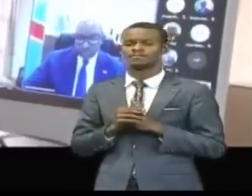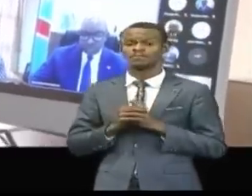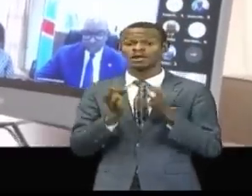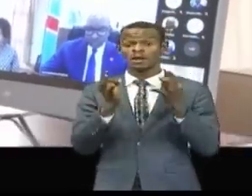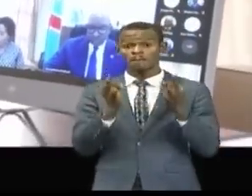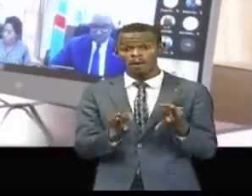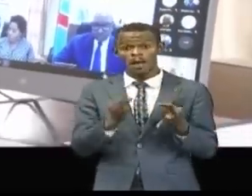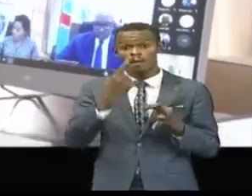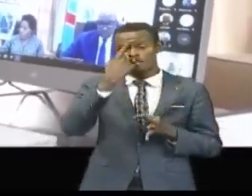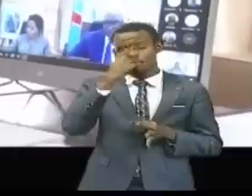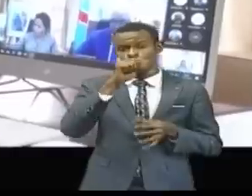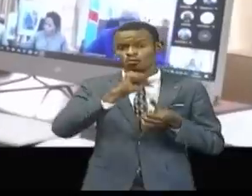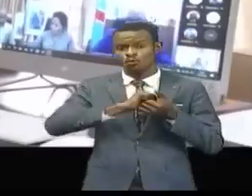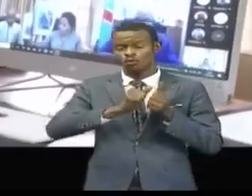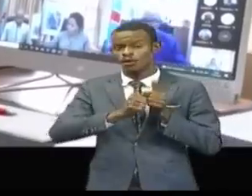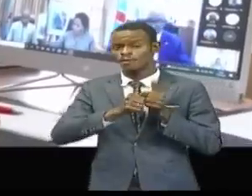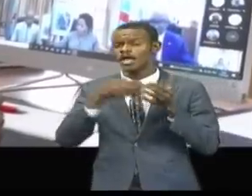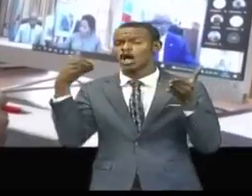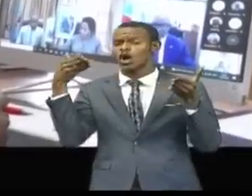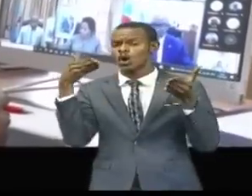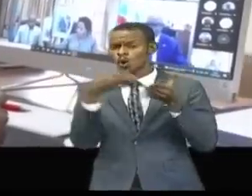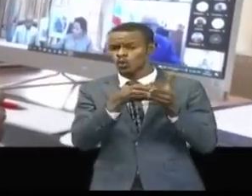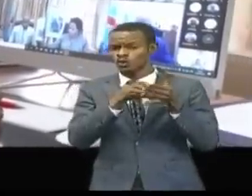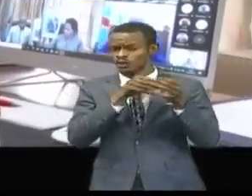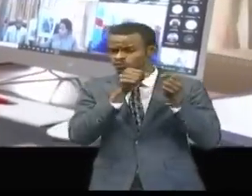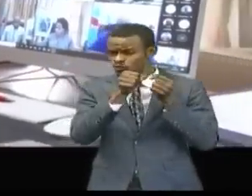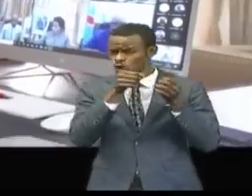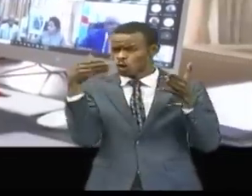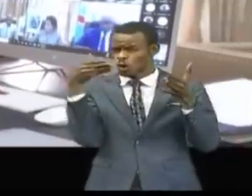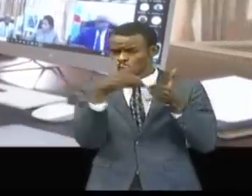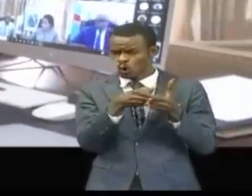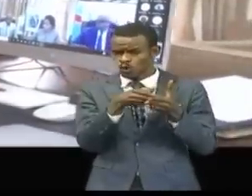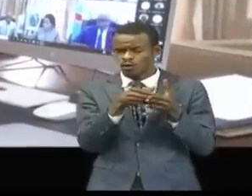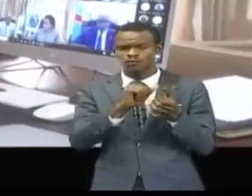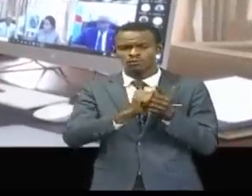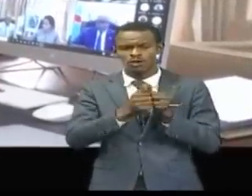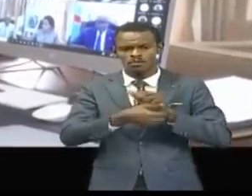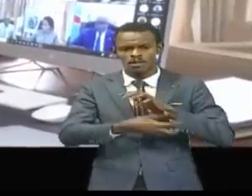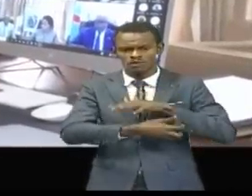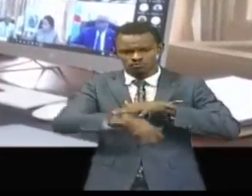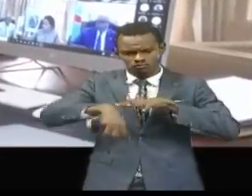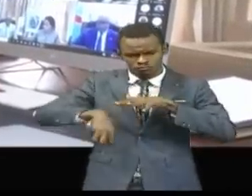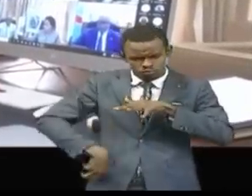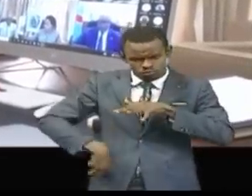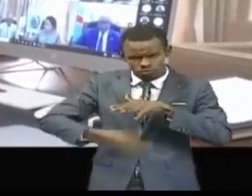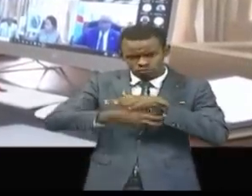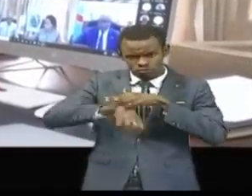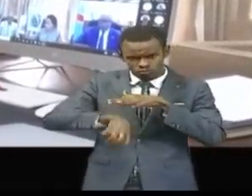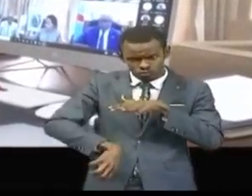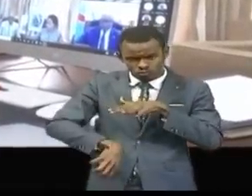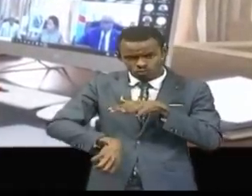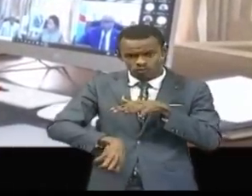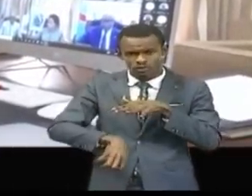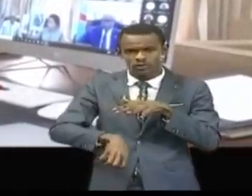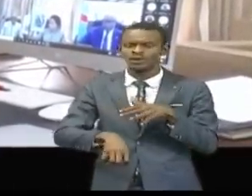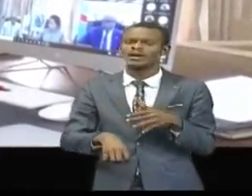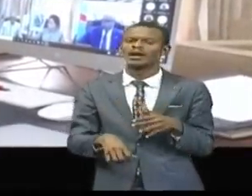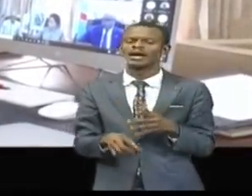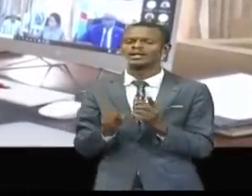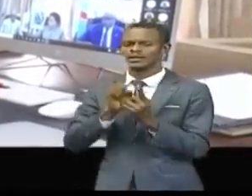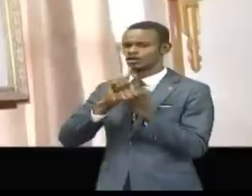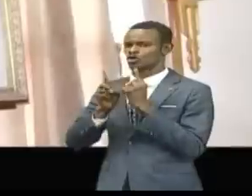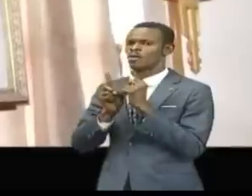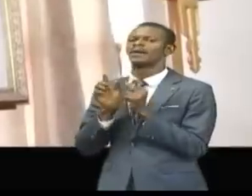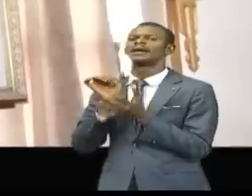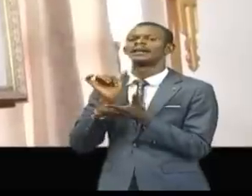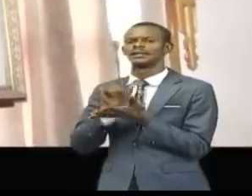la criminalité économique ont été passées en revue avec le sous-secrétaire d'État américain au Trésor en charge